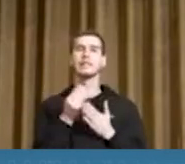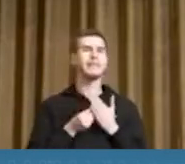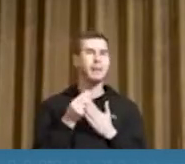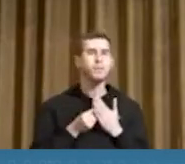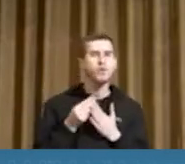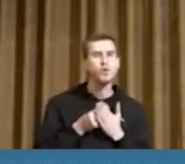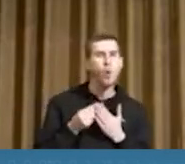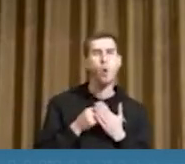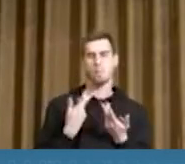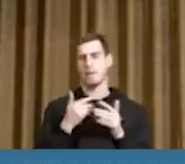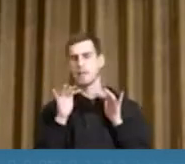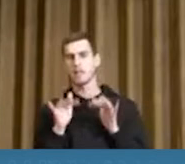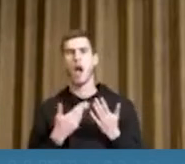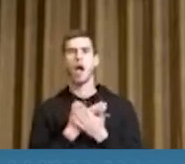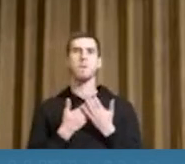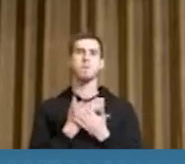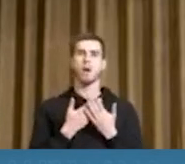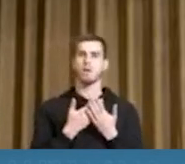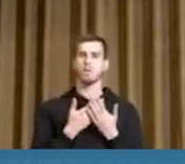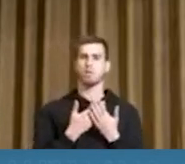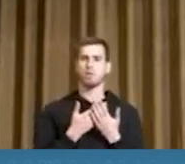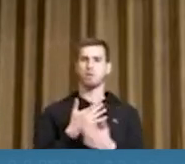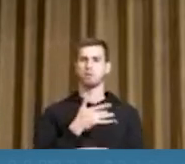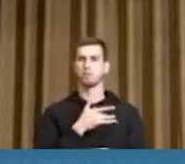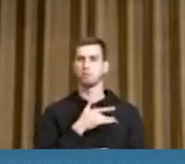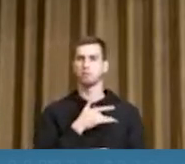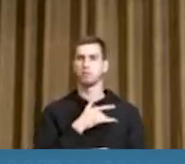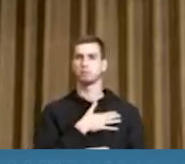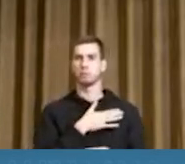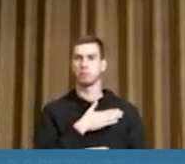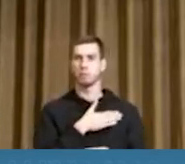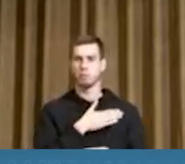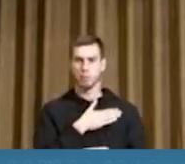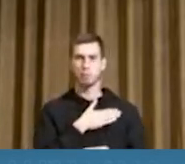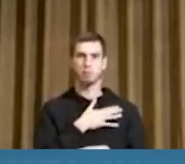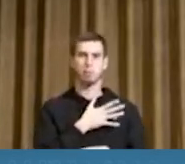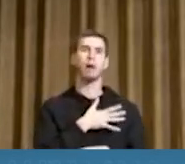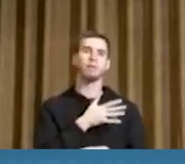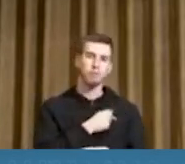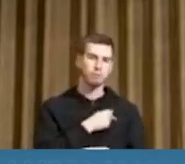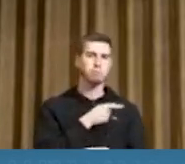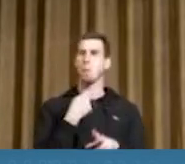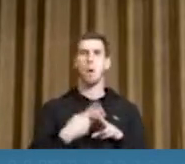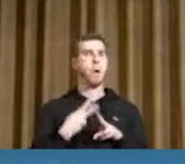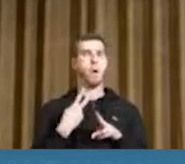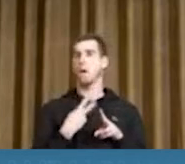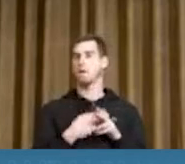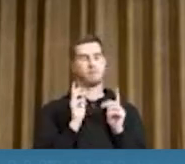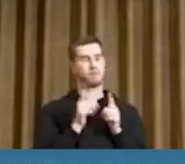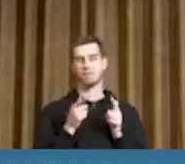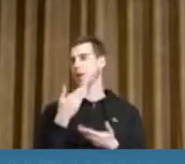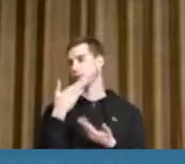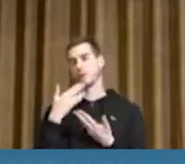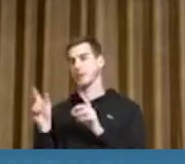sind. Sagen wir zum Beispiel Herzstolpern, also Palpitation, Herzrasen, also eine größere Häufigkeit bei den